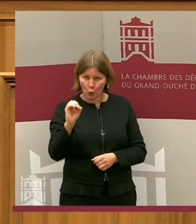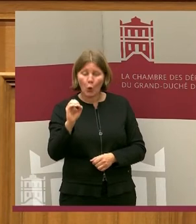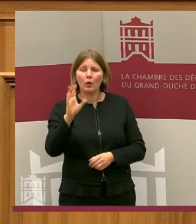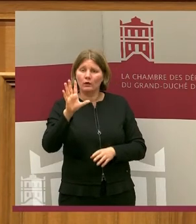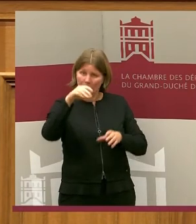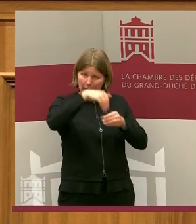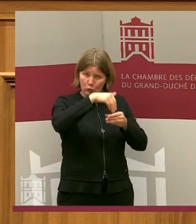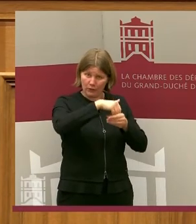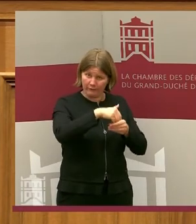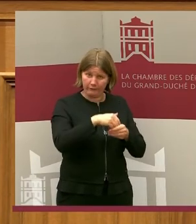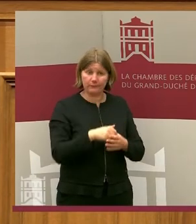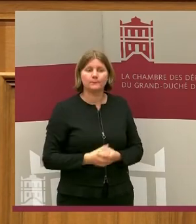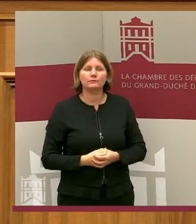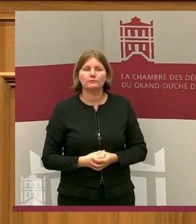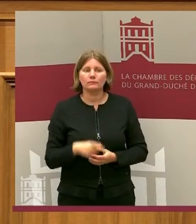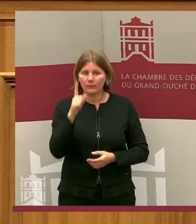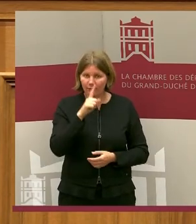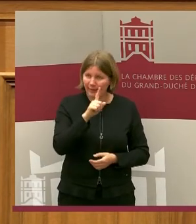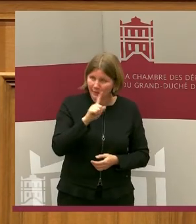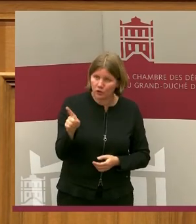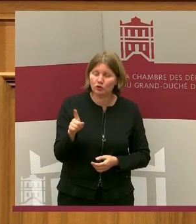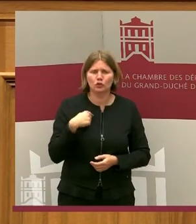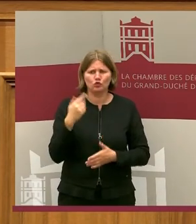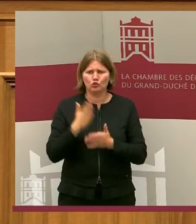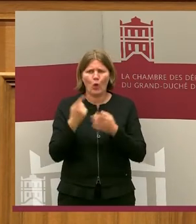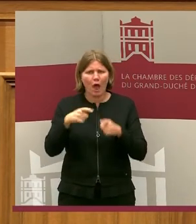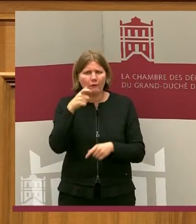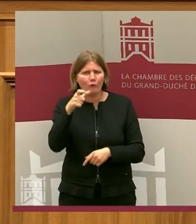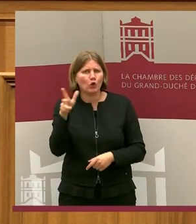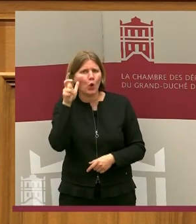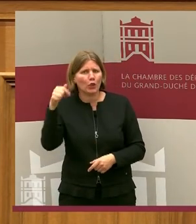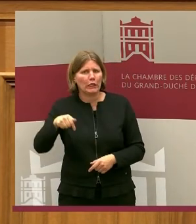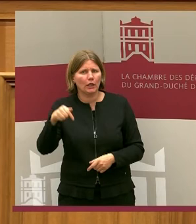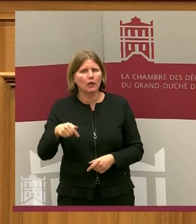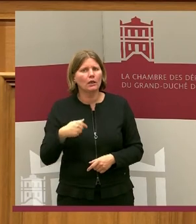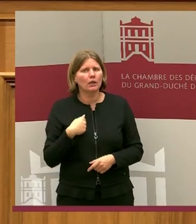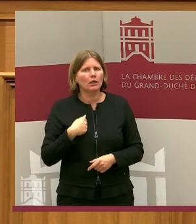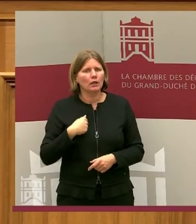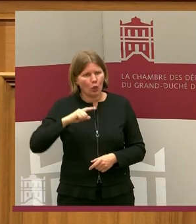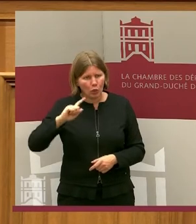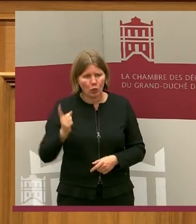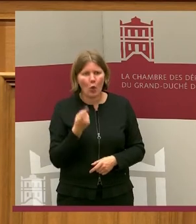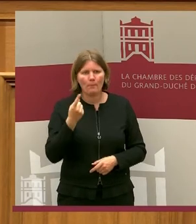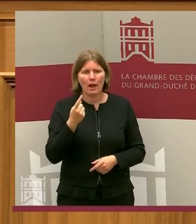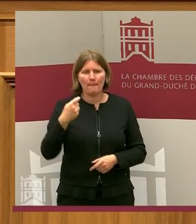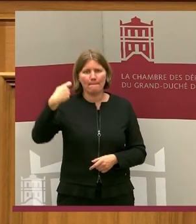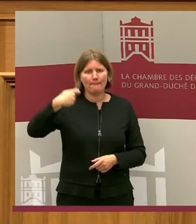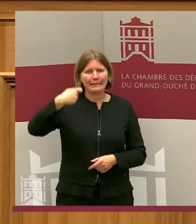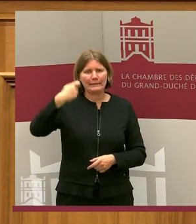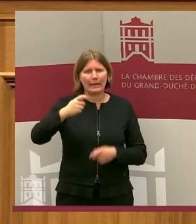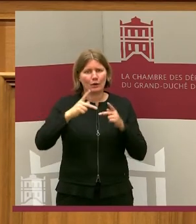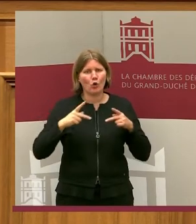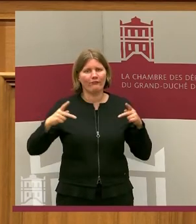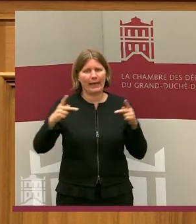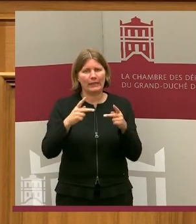das, würde ich auch schon einen Termin hören, haben wir vier, das aber noch einmal an der Konferenz des Präsidenten zu thematisieren, Herr